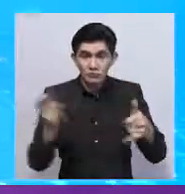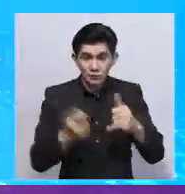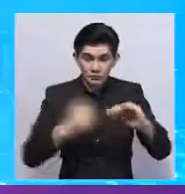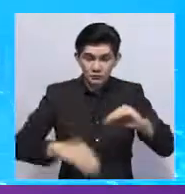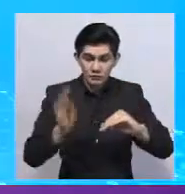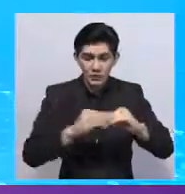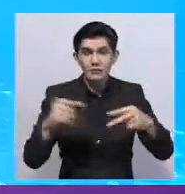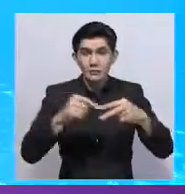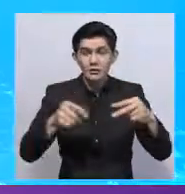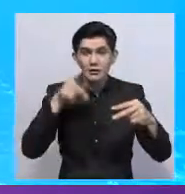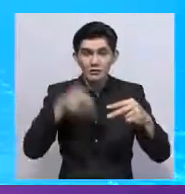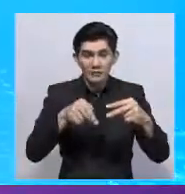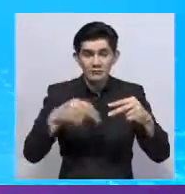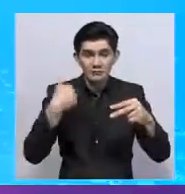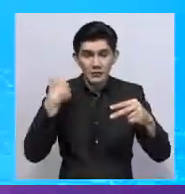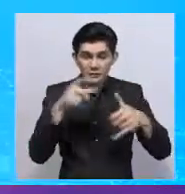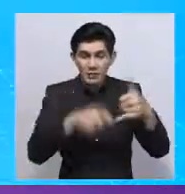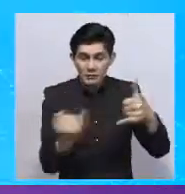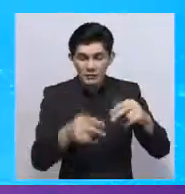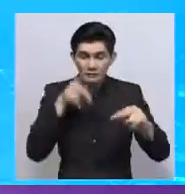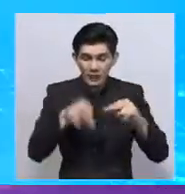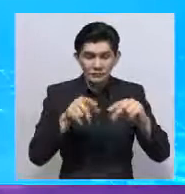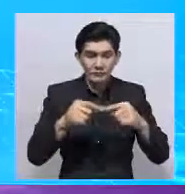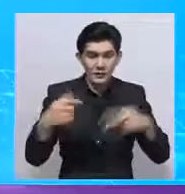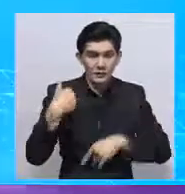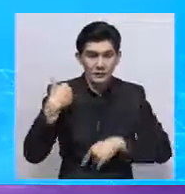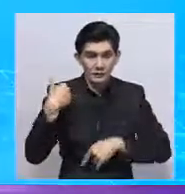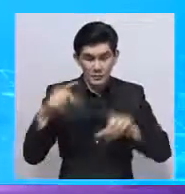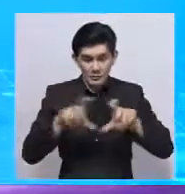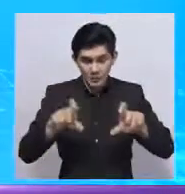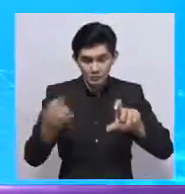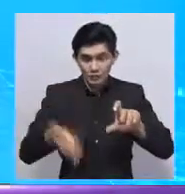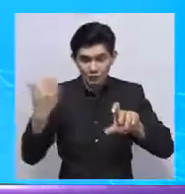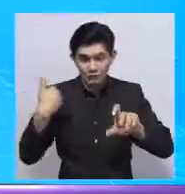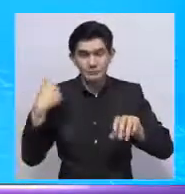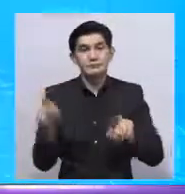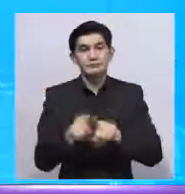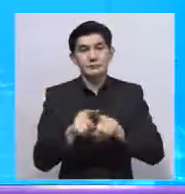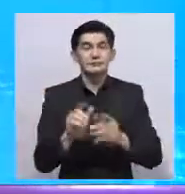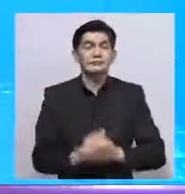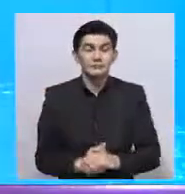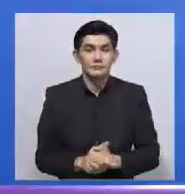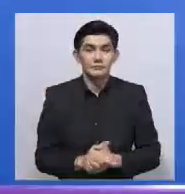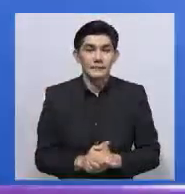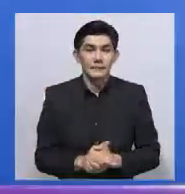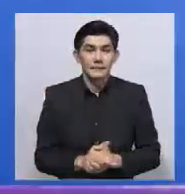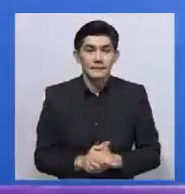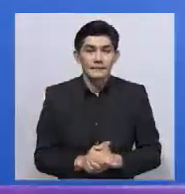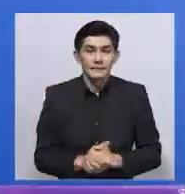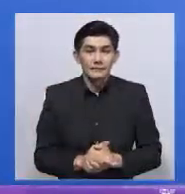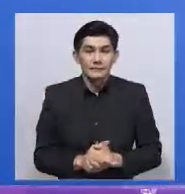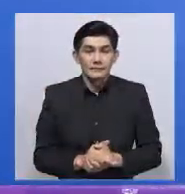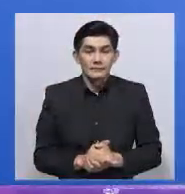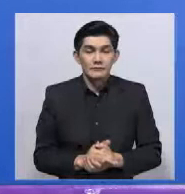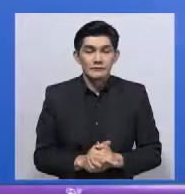นะตัดคะแนนความประพฤตินะไปจนถึงเพิกถอนใบอนุญาตขับขี่ครับ เป็นมาตรการในการที่จ